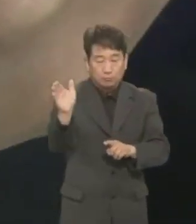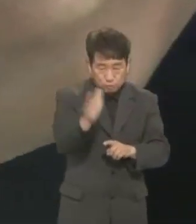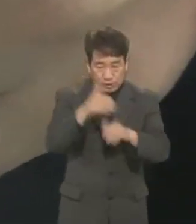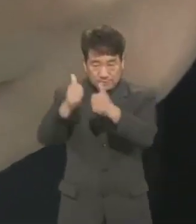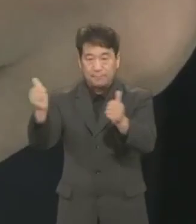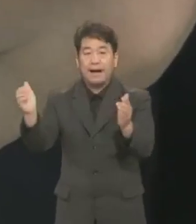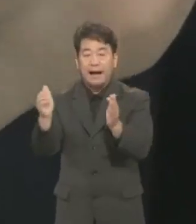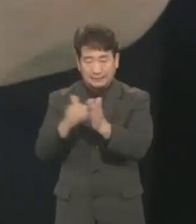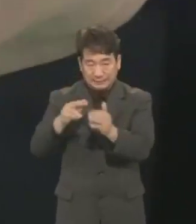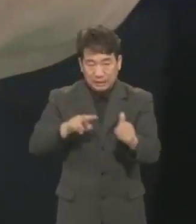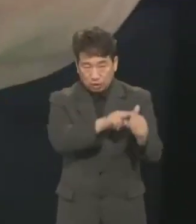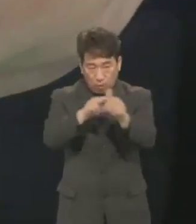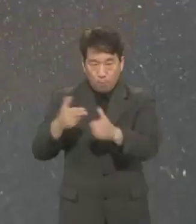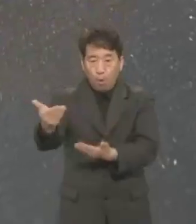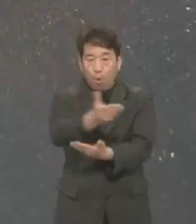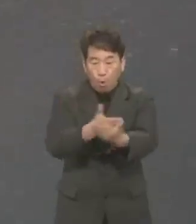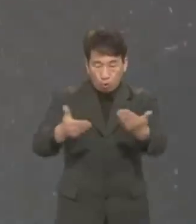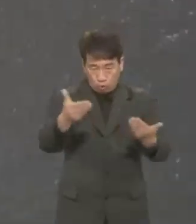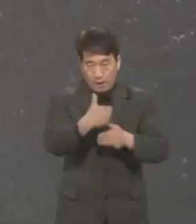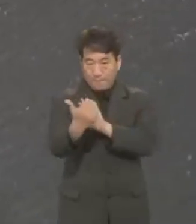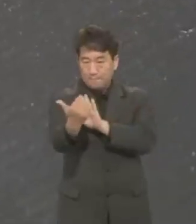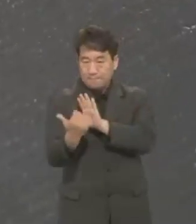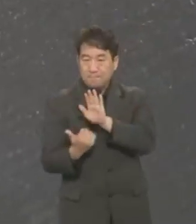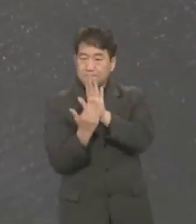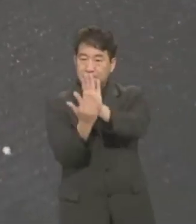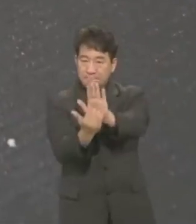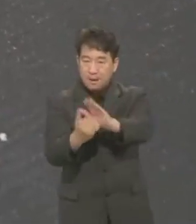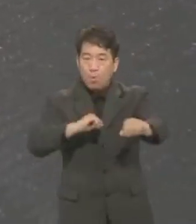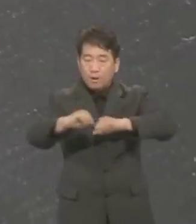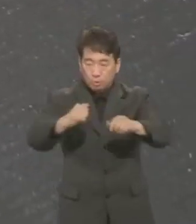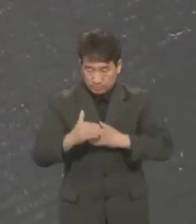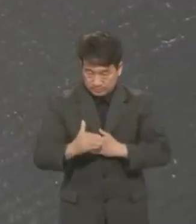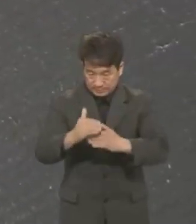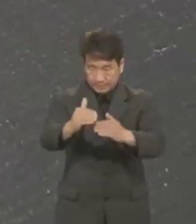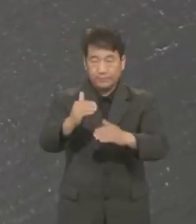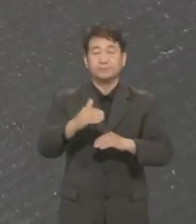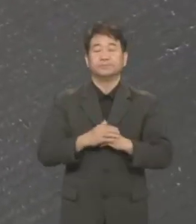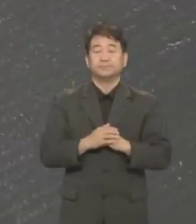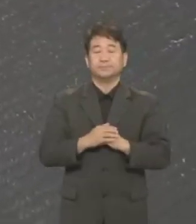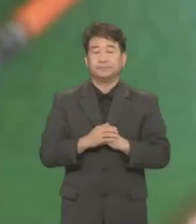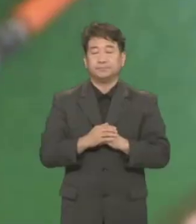재판까지 정보공유와 예방 활동을 전개하기로 했습니다